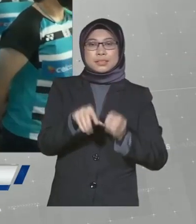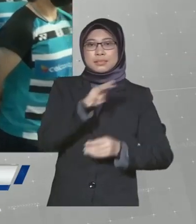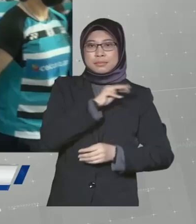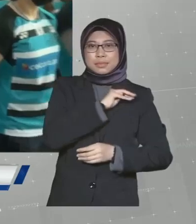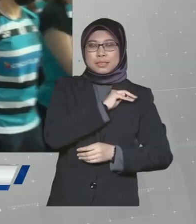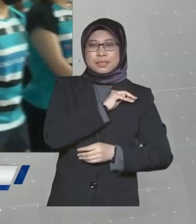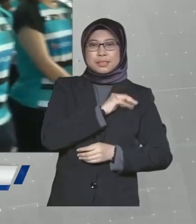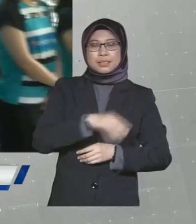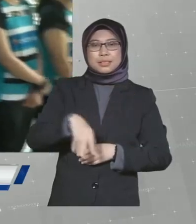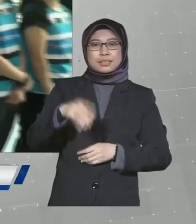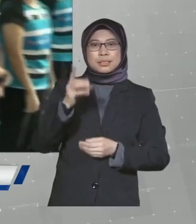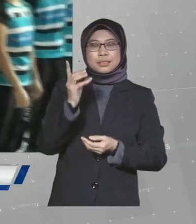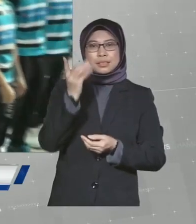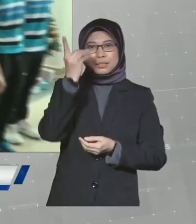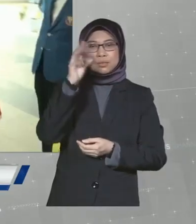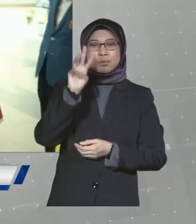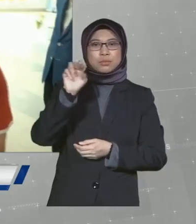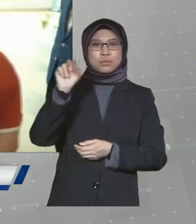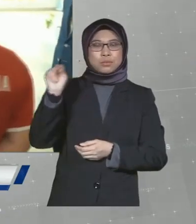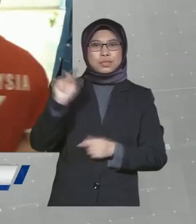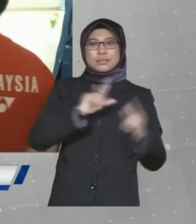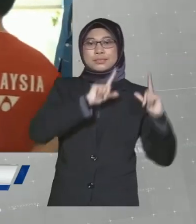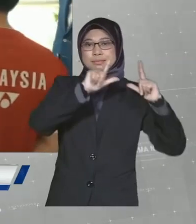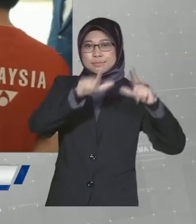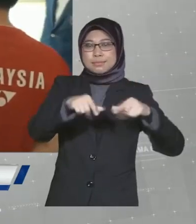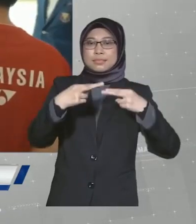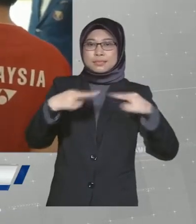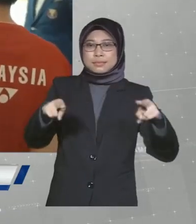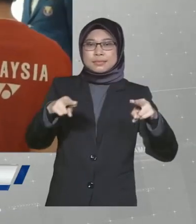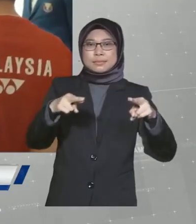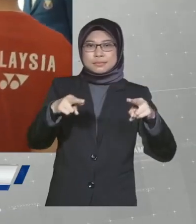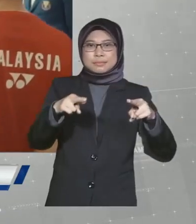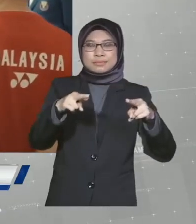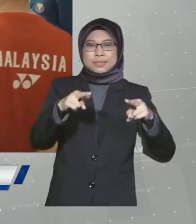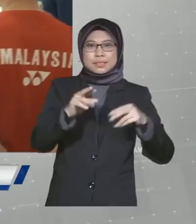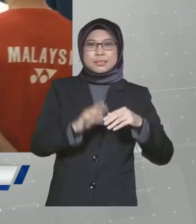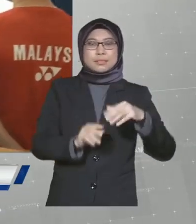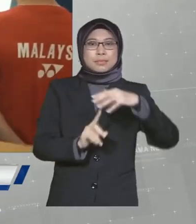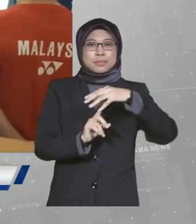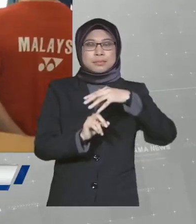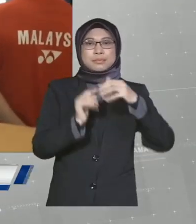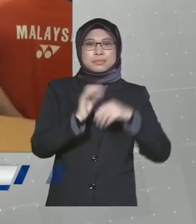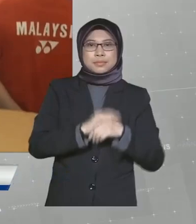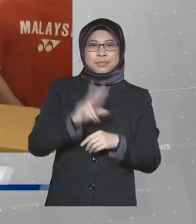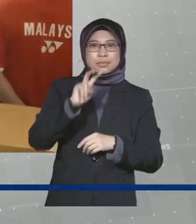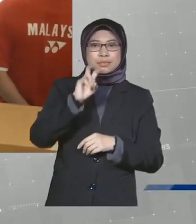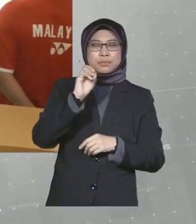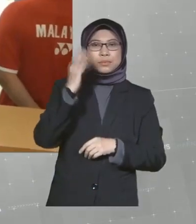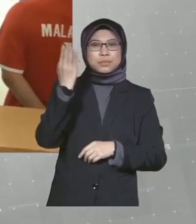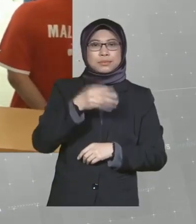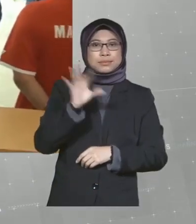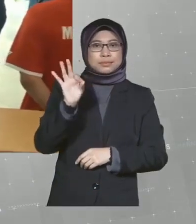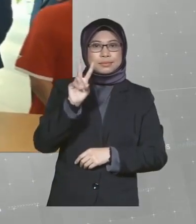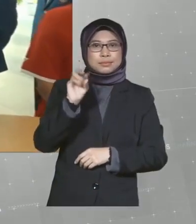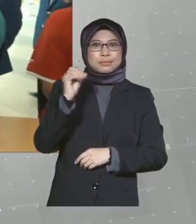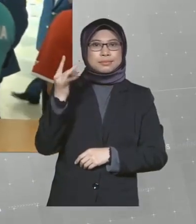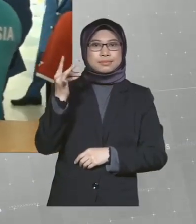Wan Azizah Wan Ismail secara rasmi meletakkan jawatan itu selepas menjadi penaung pada 20 September 2018.